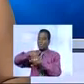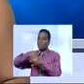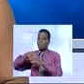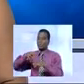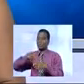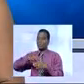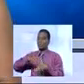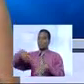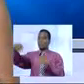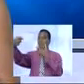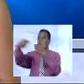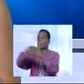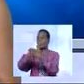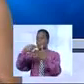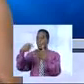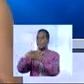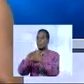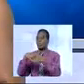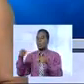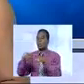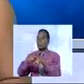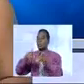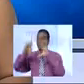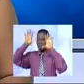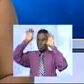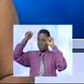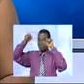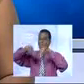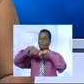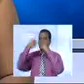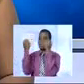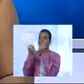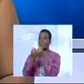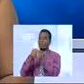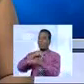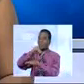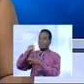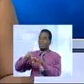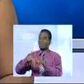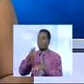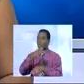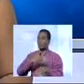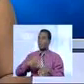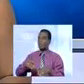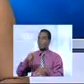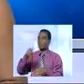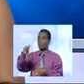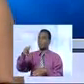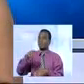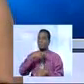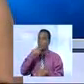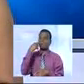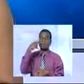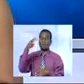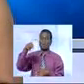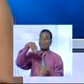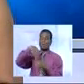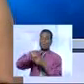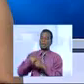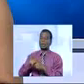du Ghana. Le président de l'Assemblée nationale du Cambodge, lui, vous l'avez vu dans